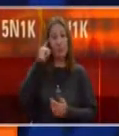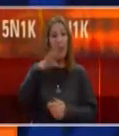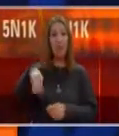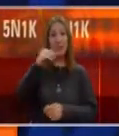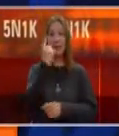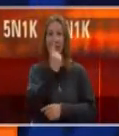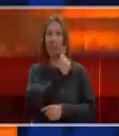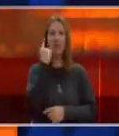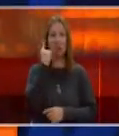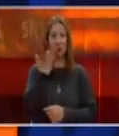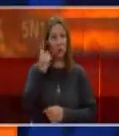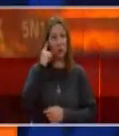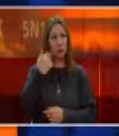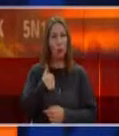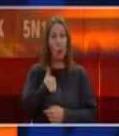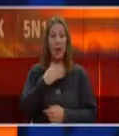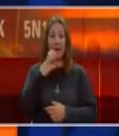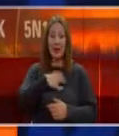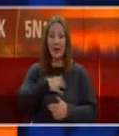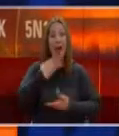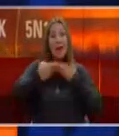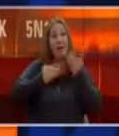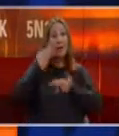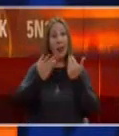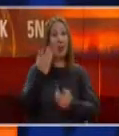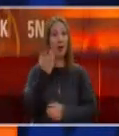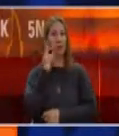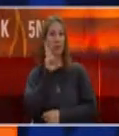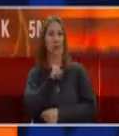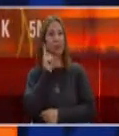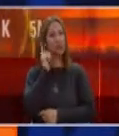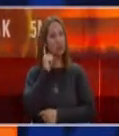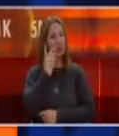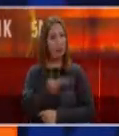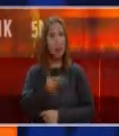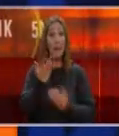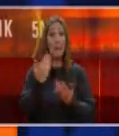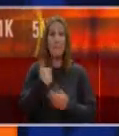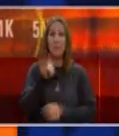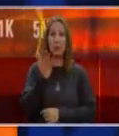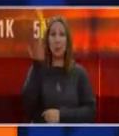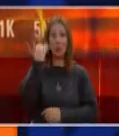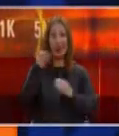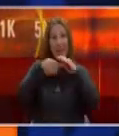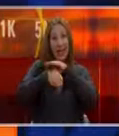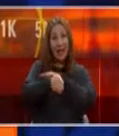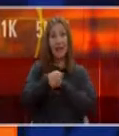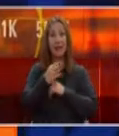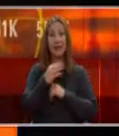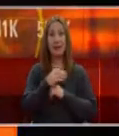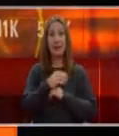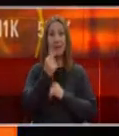hepsini dinleyeceğiz. Hepsinin kendi öykülerini dinleyeceğiz. Ama ben biraz önce girerken bir